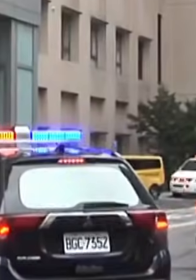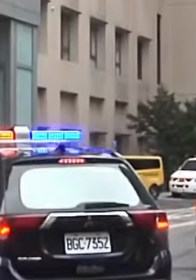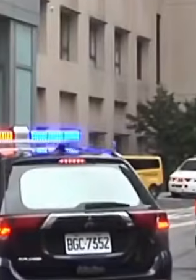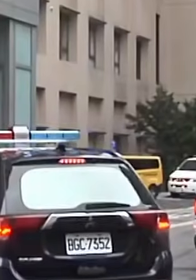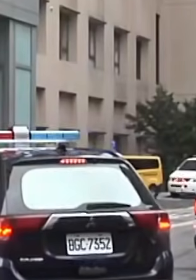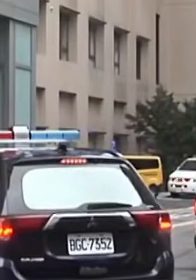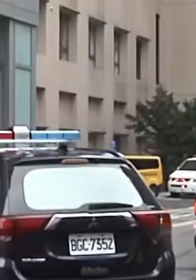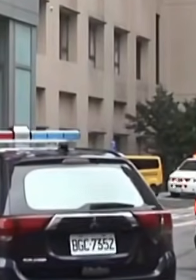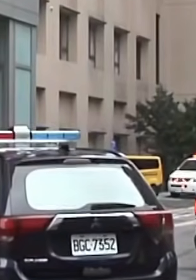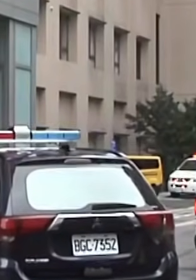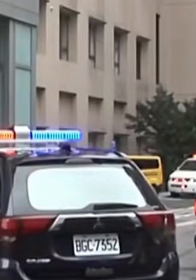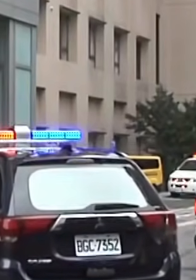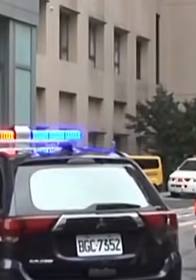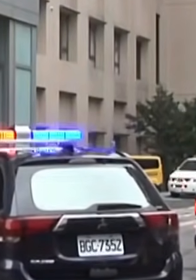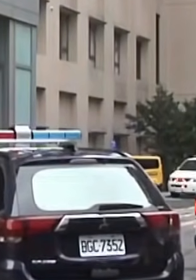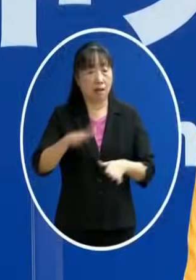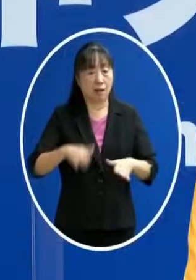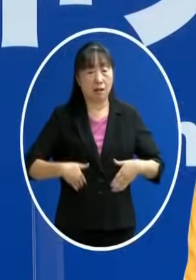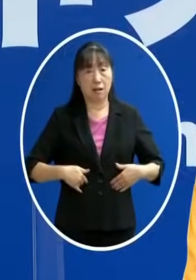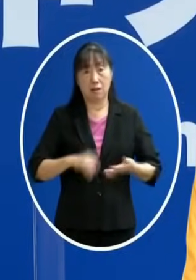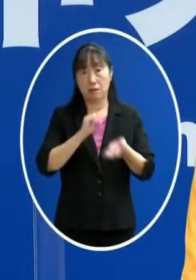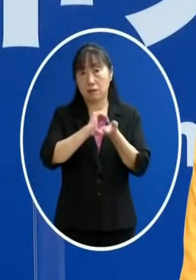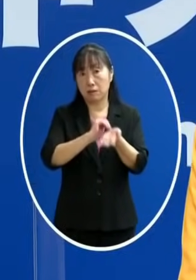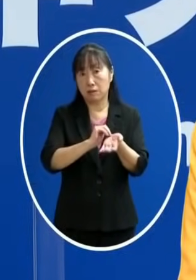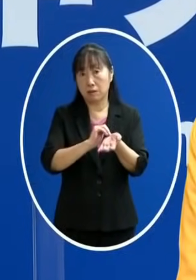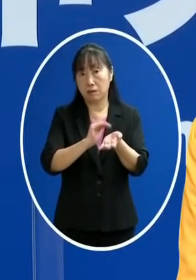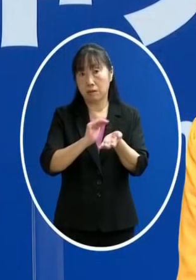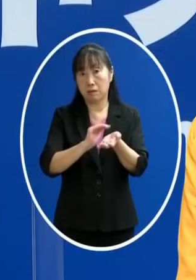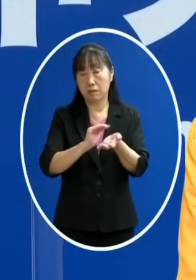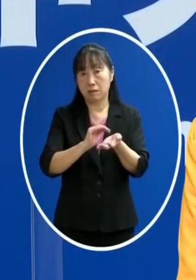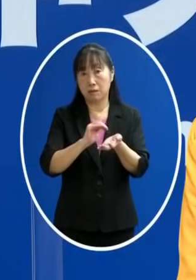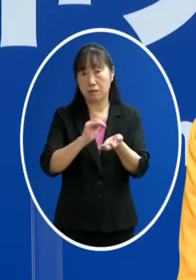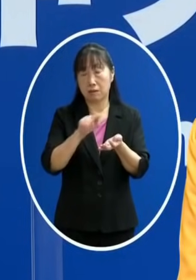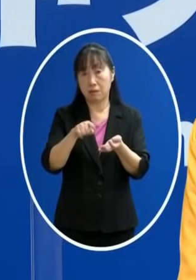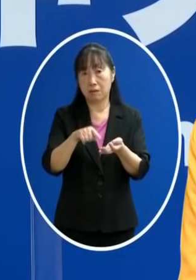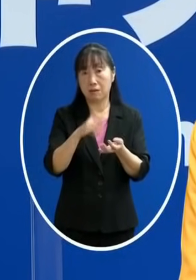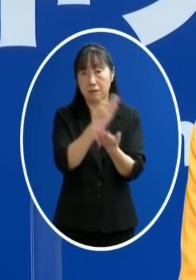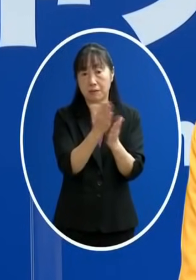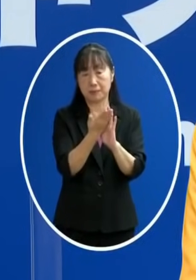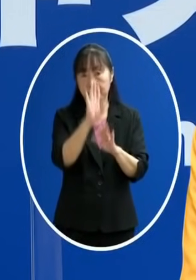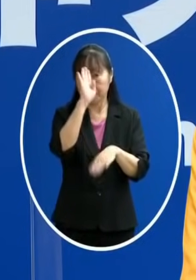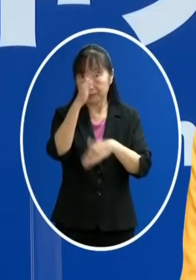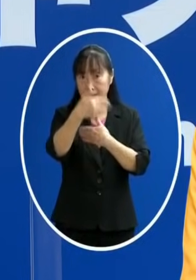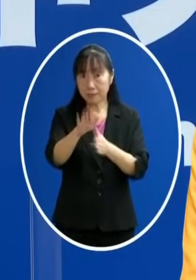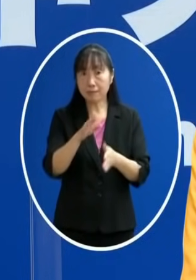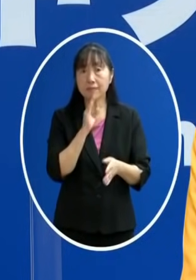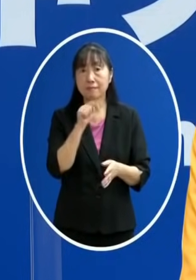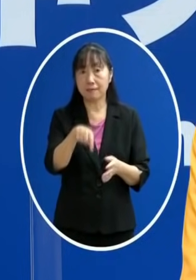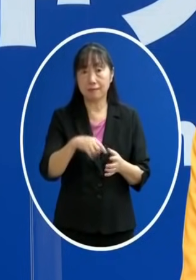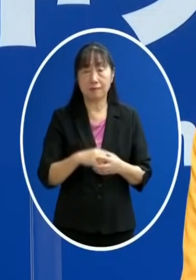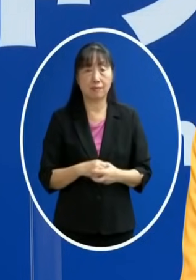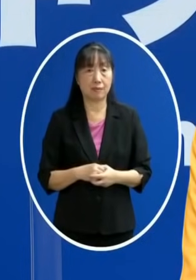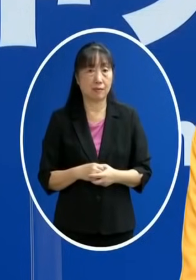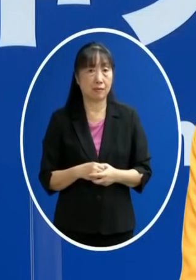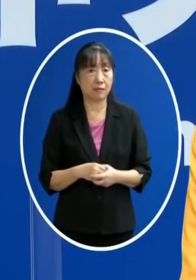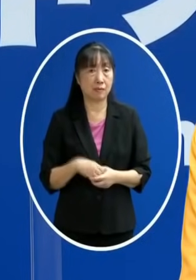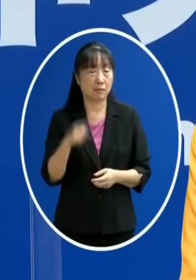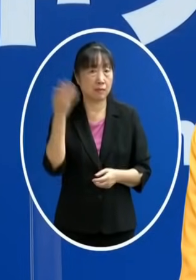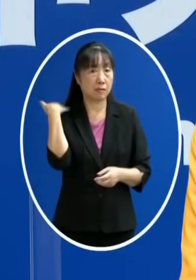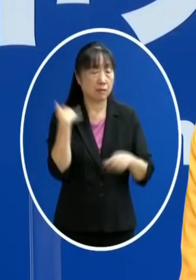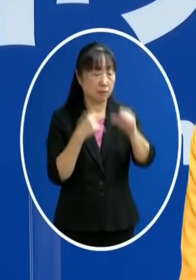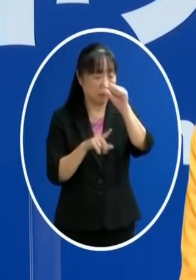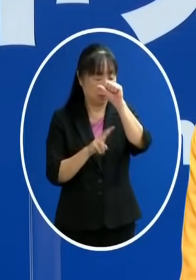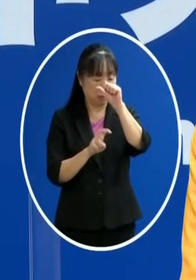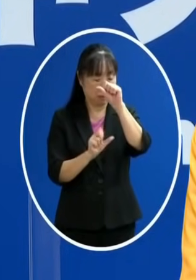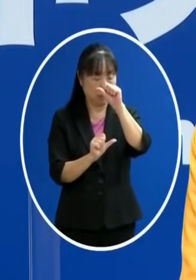生。记者综合报道。 脸书靠背护理师点名了台大医院盖牌，更暗指了7C、7AB、EAE